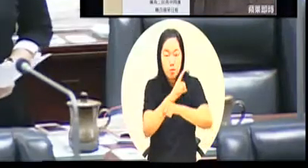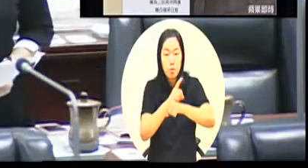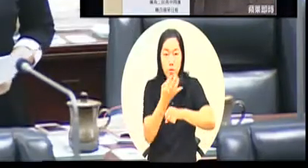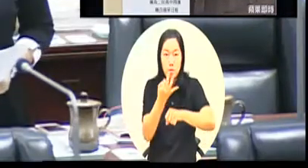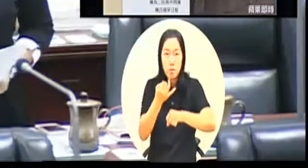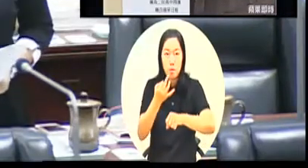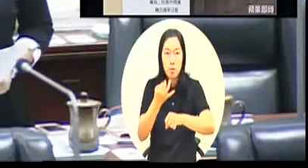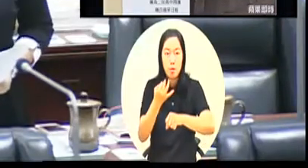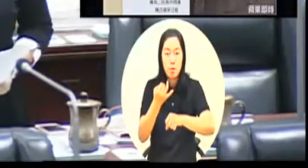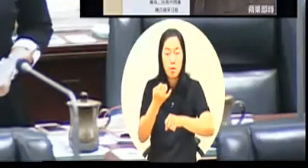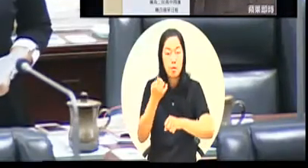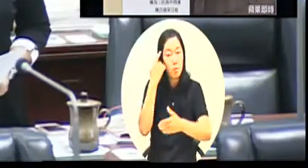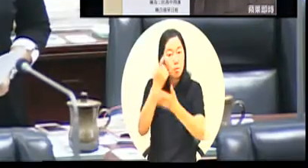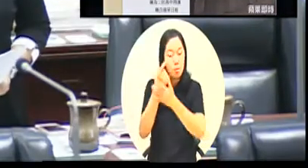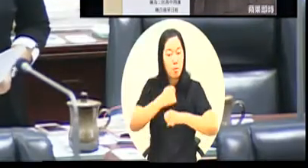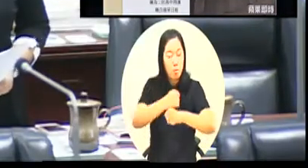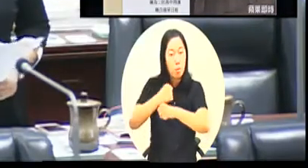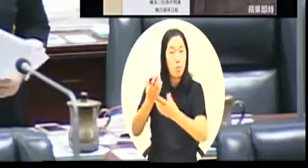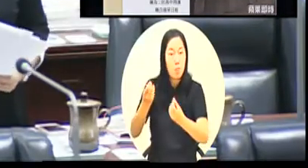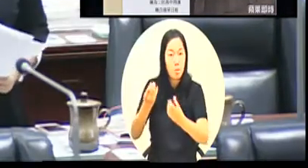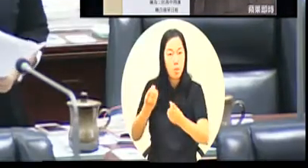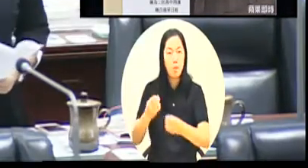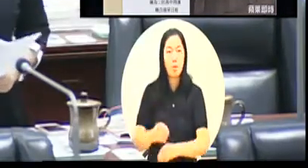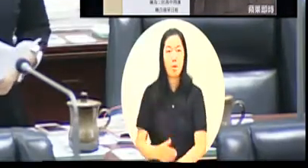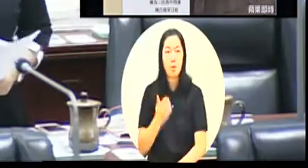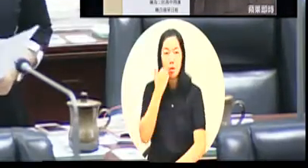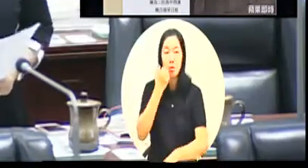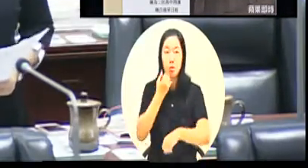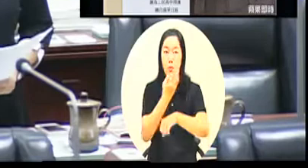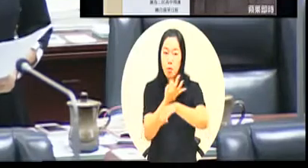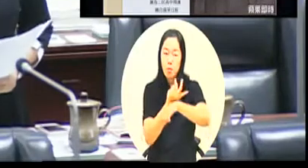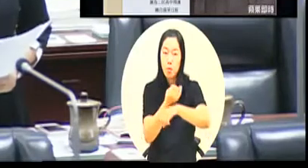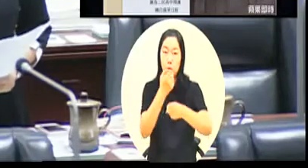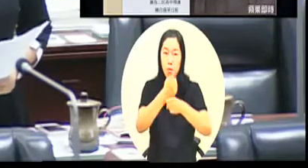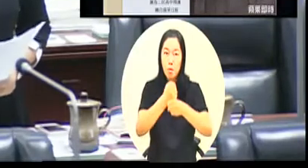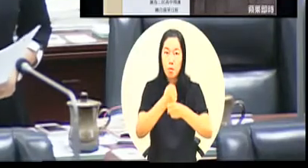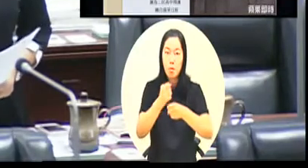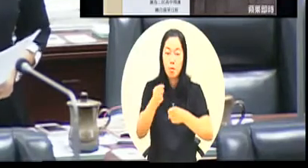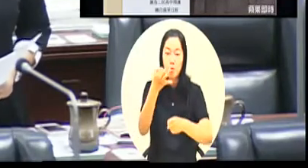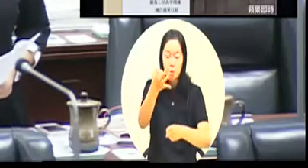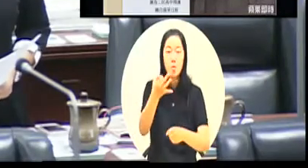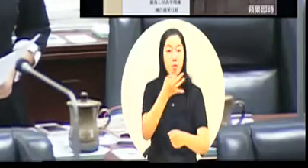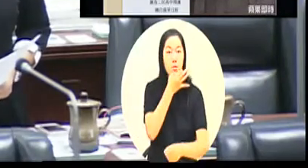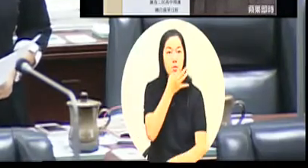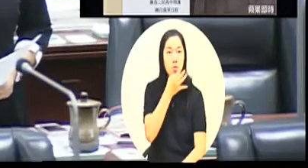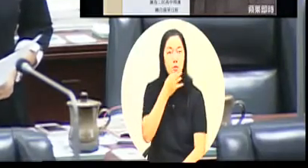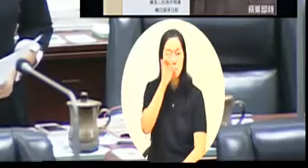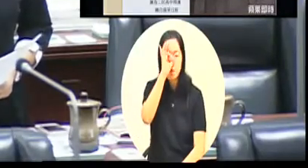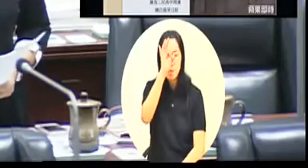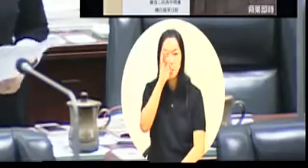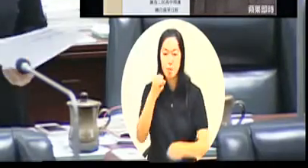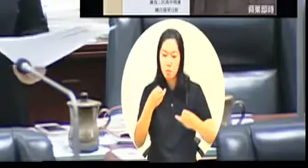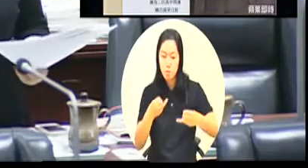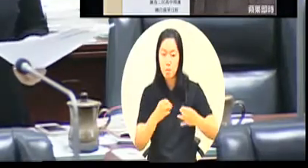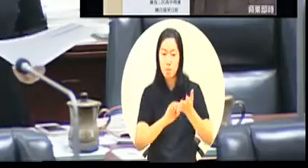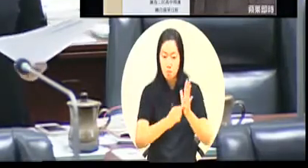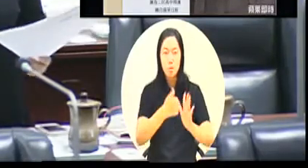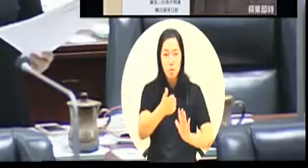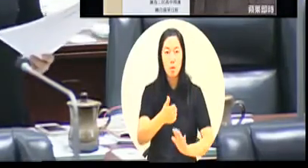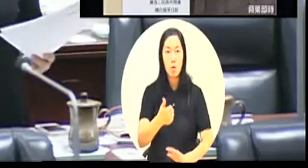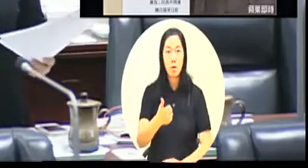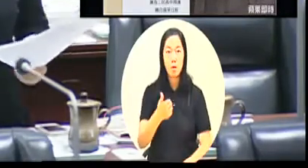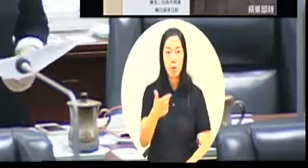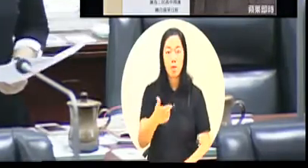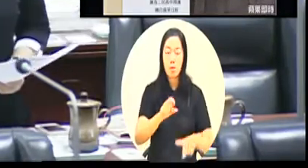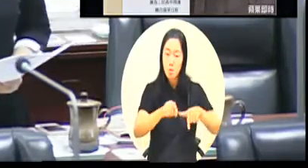啊，对不对？如果算工时的话，这个钱是够的，所以那既然够了，我们就要看到成果啊，那企业认养的